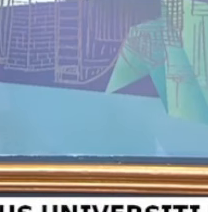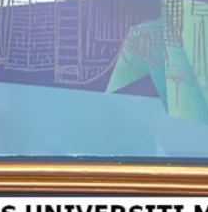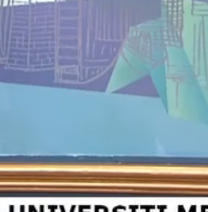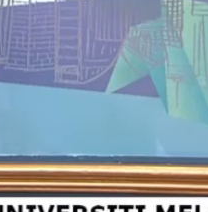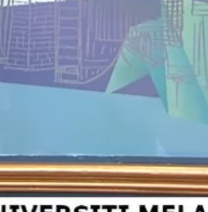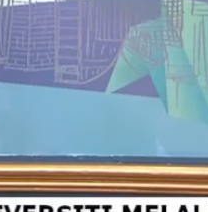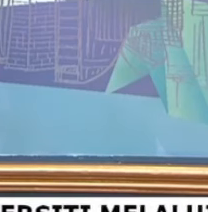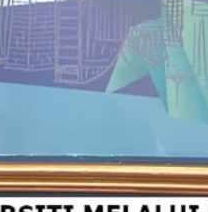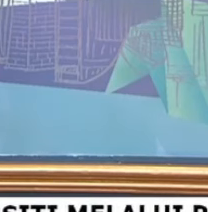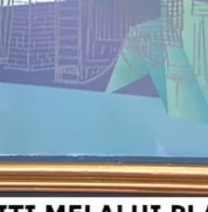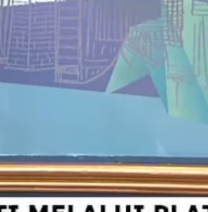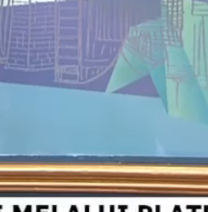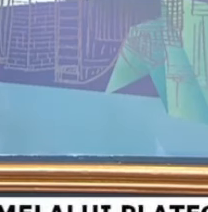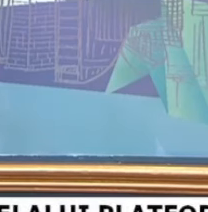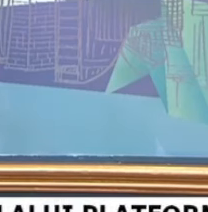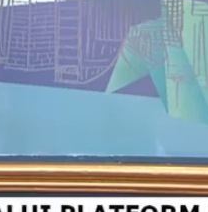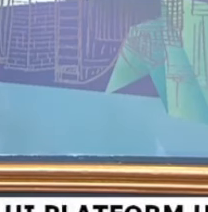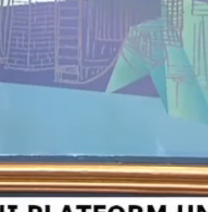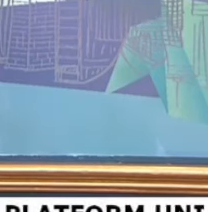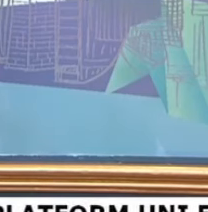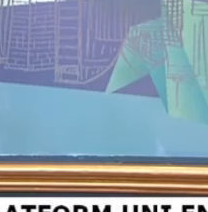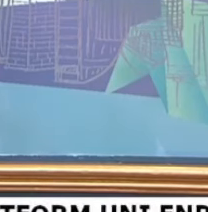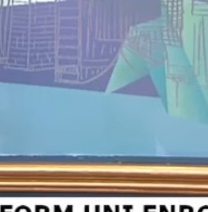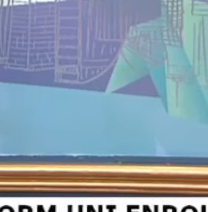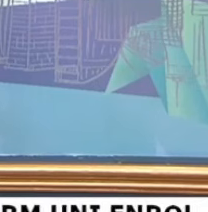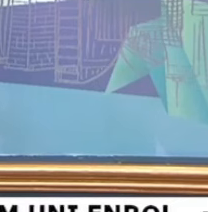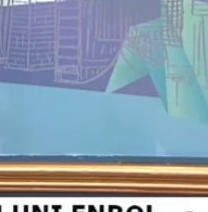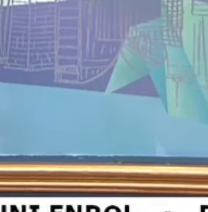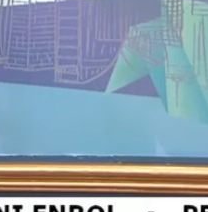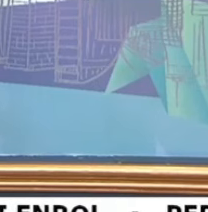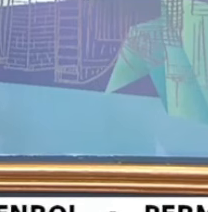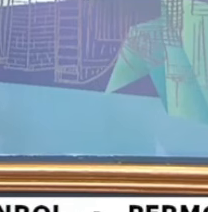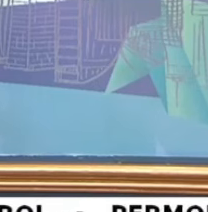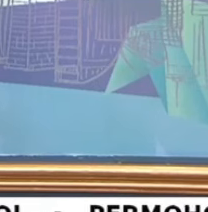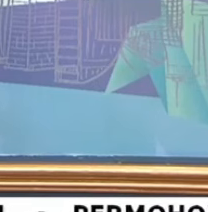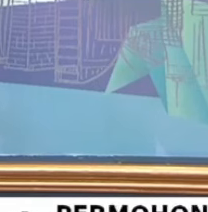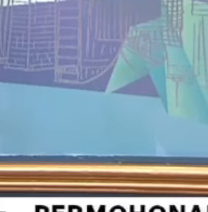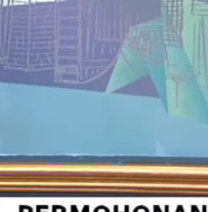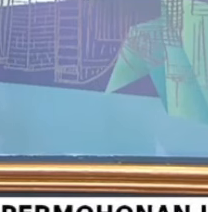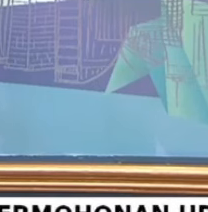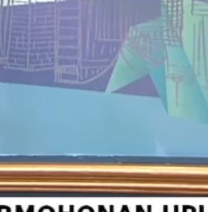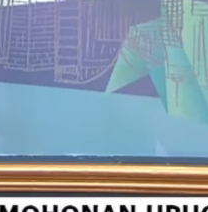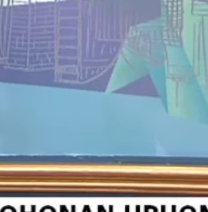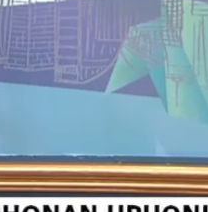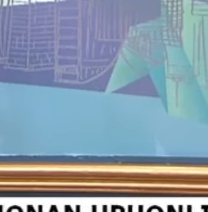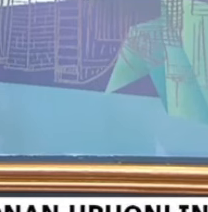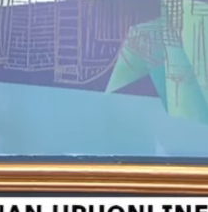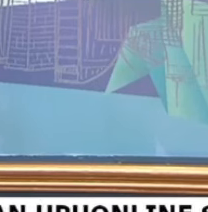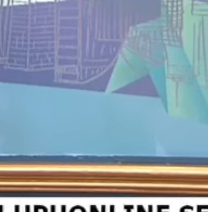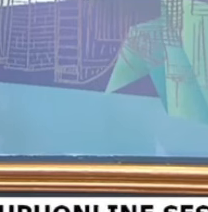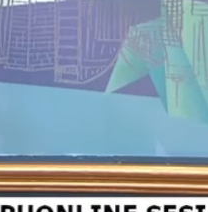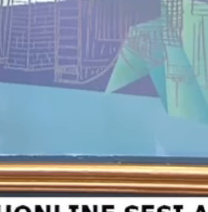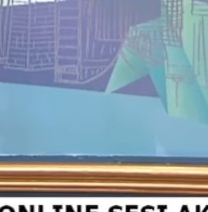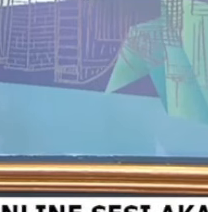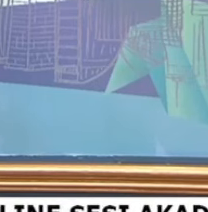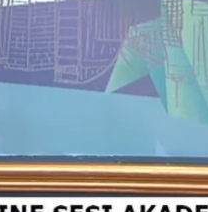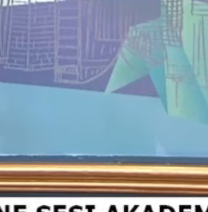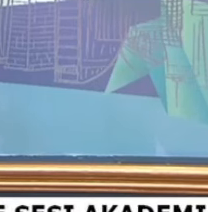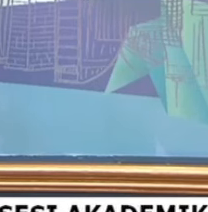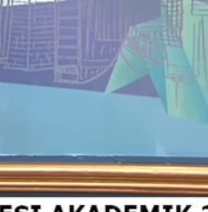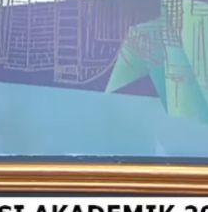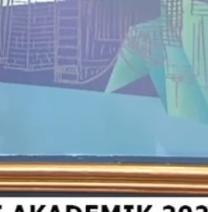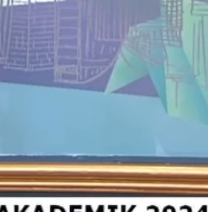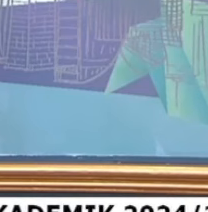ini. Dan kalau boleh saya kongsikan sedikit tentang apa yang telah dijawab oleh Timbalan Perdana Menteri ataupun Menteri Peralihan Tenaga